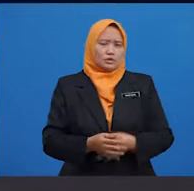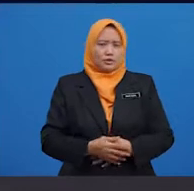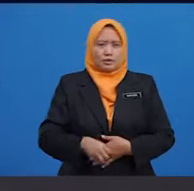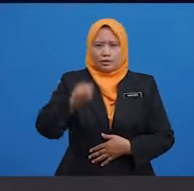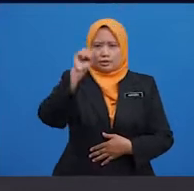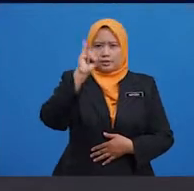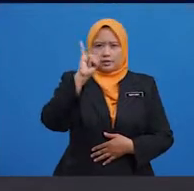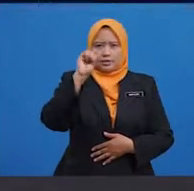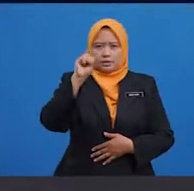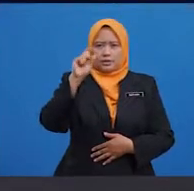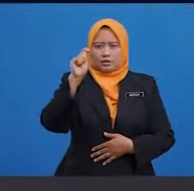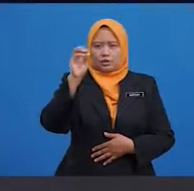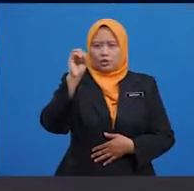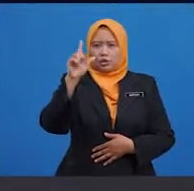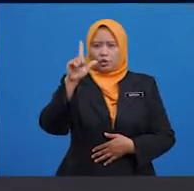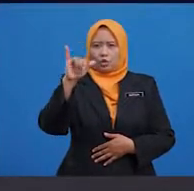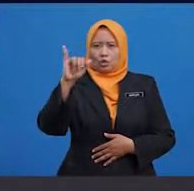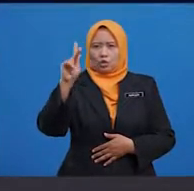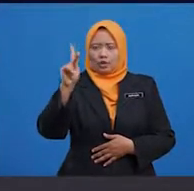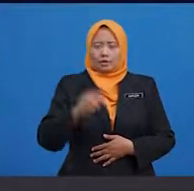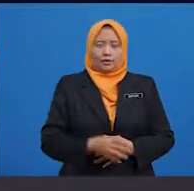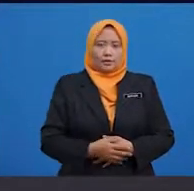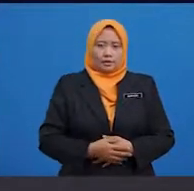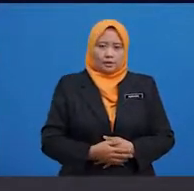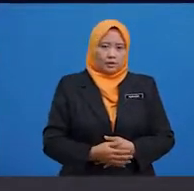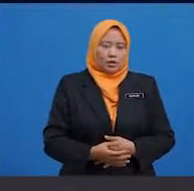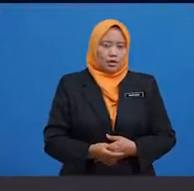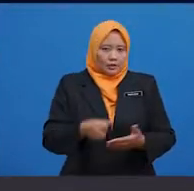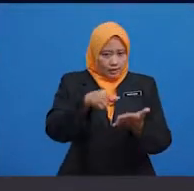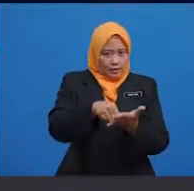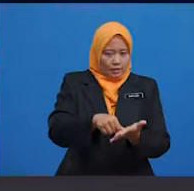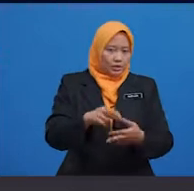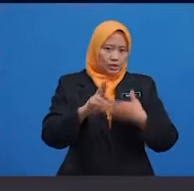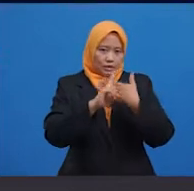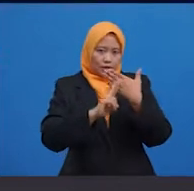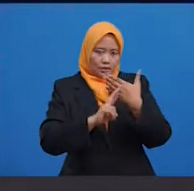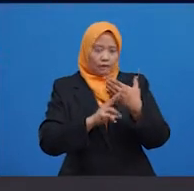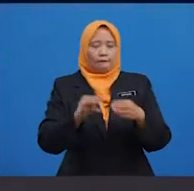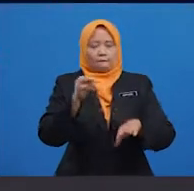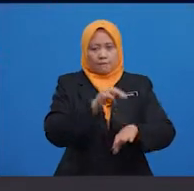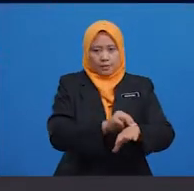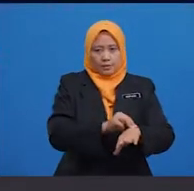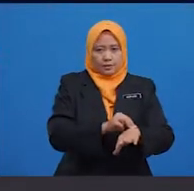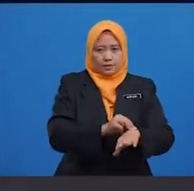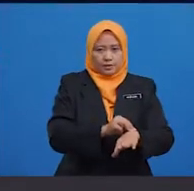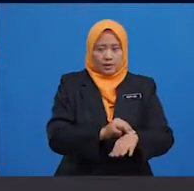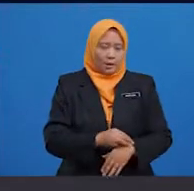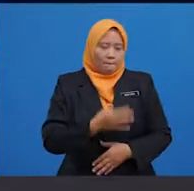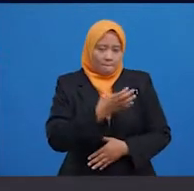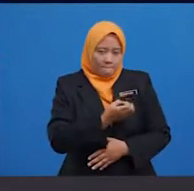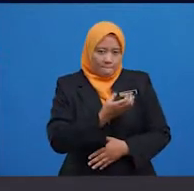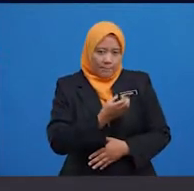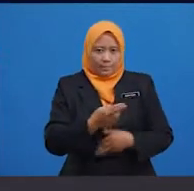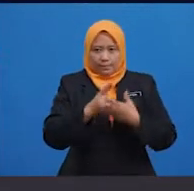Sistolik ialah tekanan darah sewaktu jantung mengepam darah, manakala diastolik pula adalah